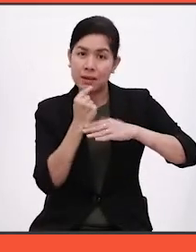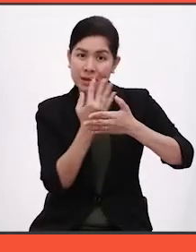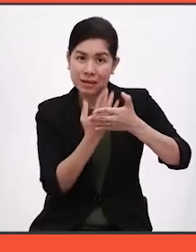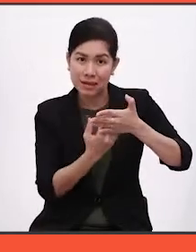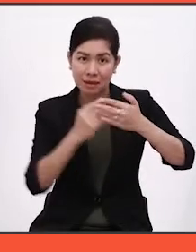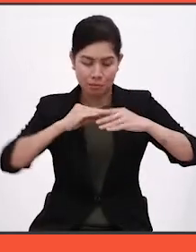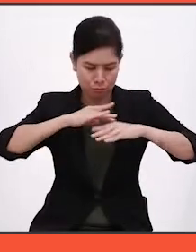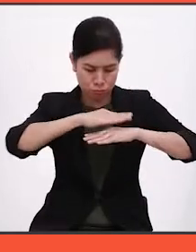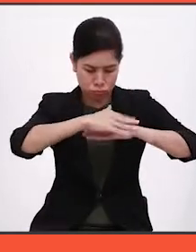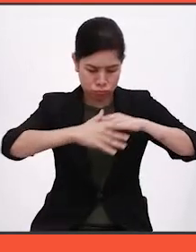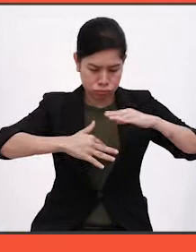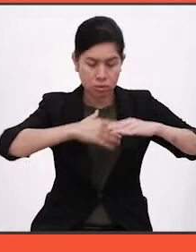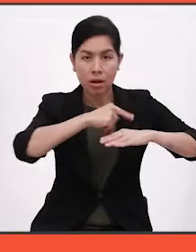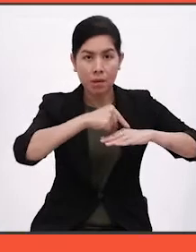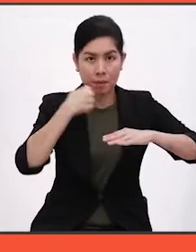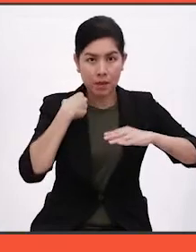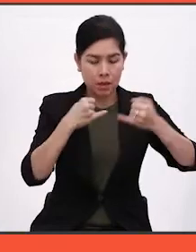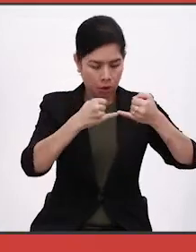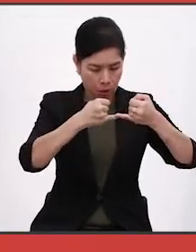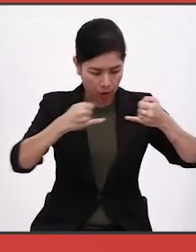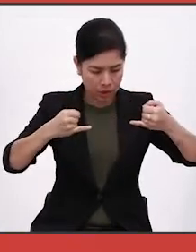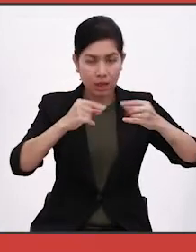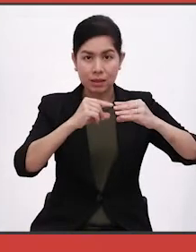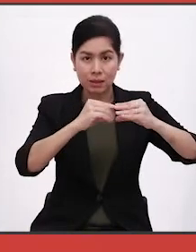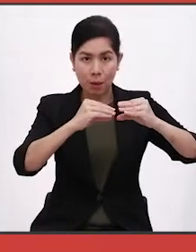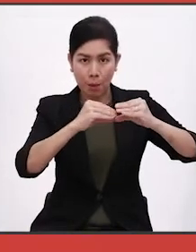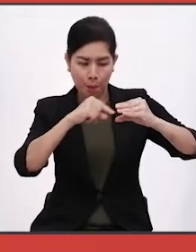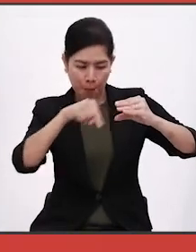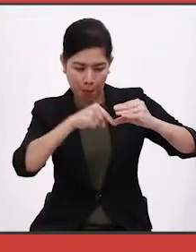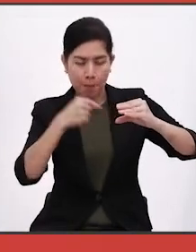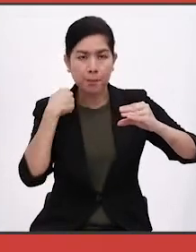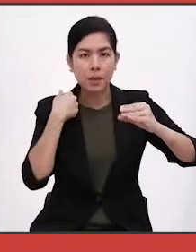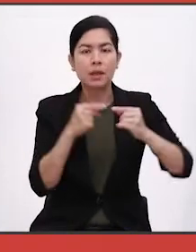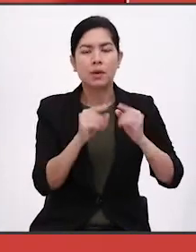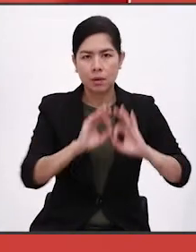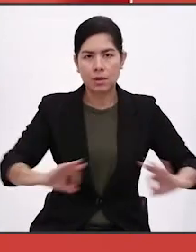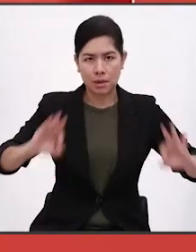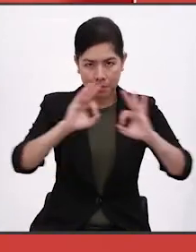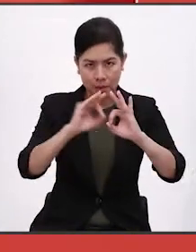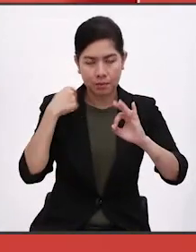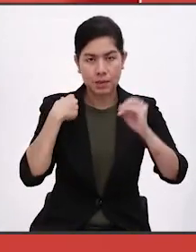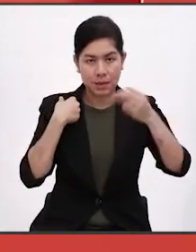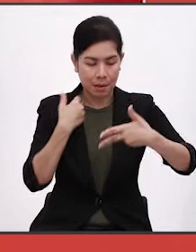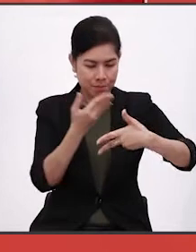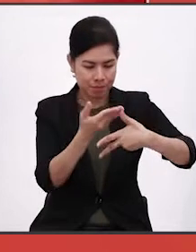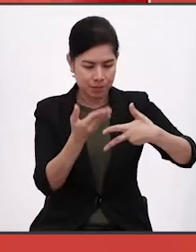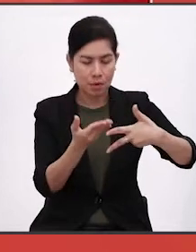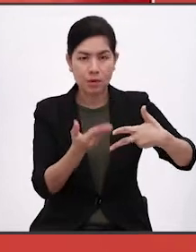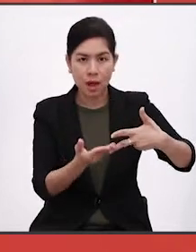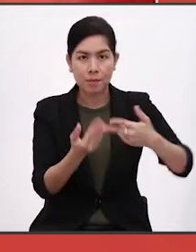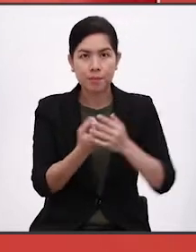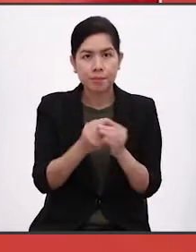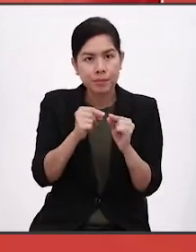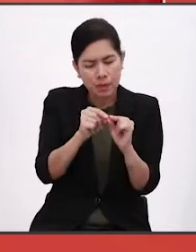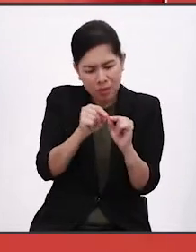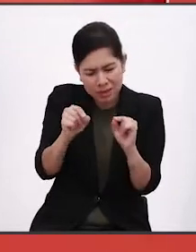มันก็ต้องมีหลอดเลือดที่จะต้องไปเลี้ยงกล้ามเนื้อเหล่านี้ด้วยจะมีหลอดเลือดอยู่หลักๆ3เส้นนะครับขนาดเส้นผ่าศูนย์กลางโดยเฉลี่ยประมาณ3มิลลิ